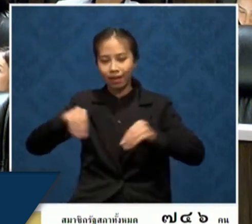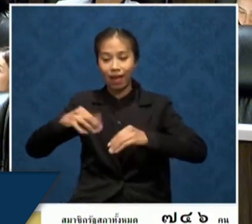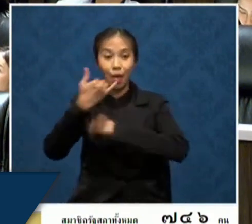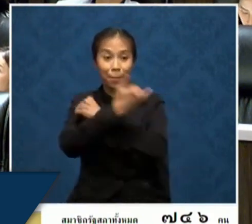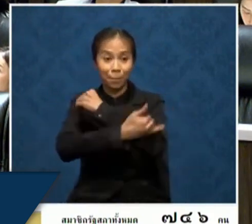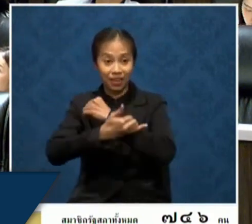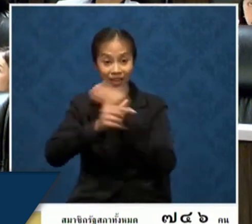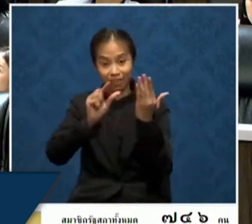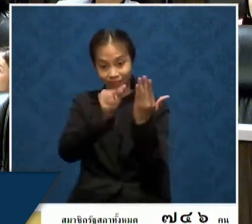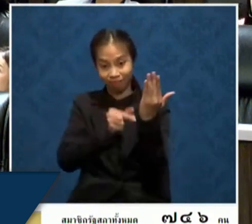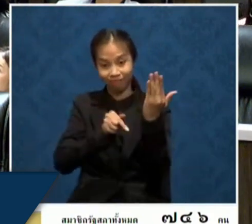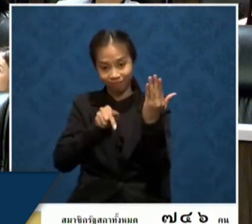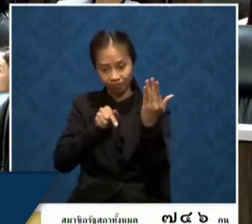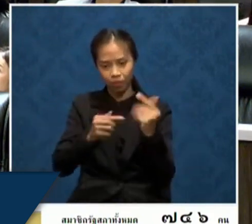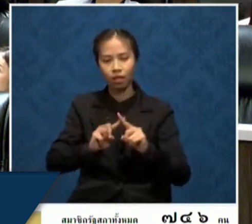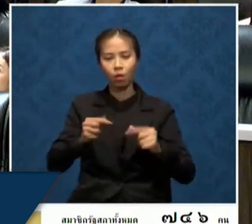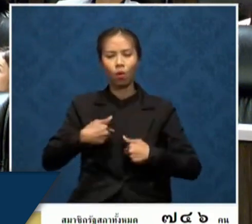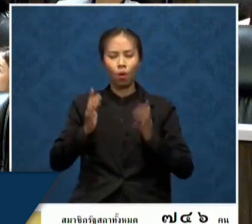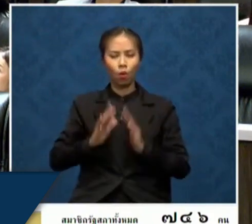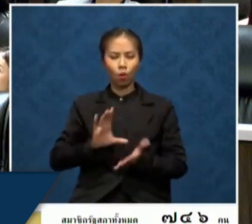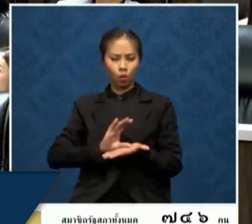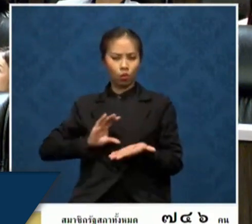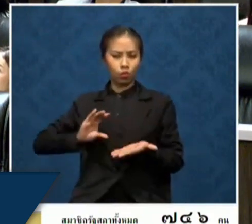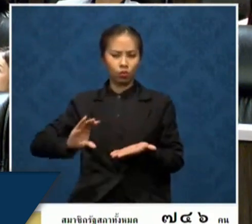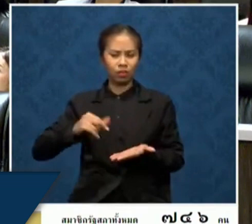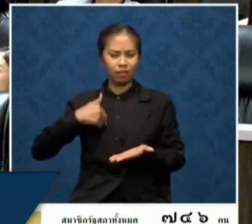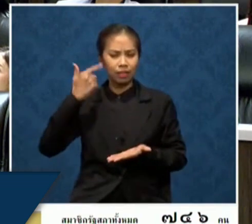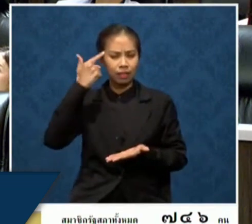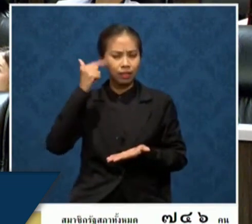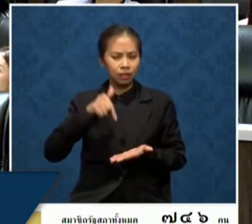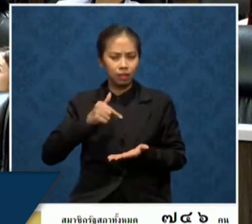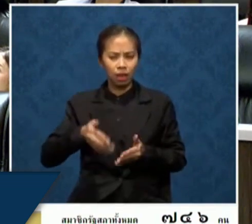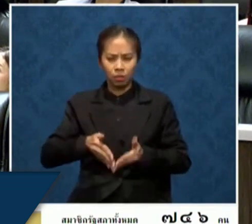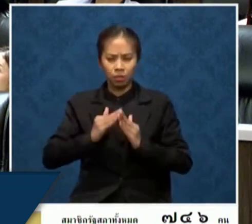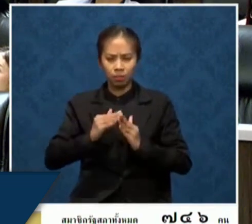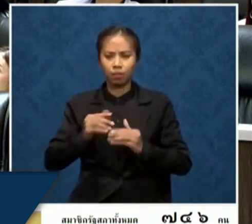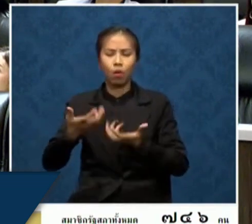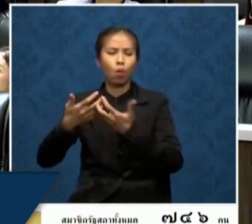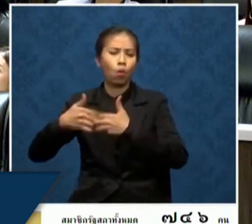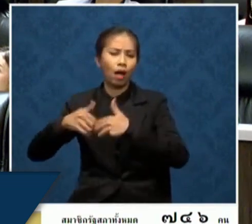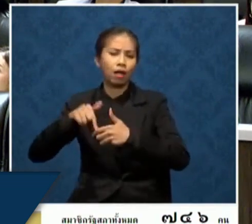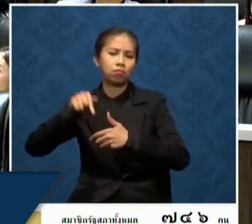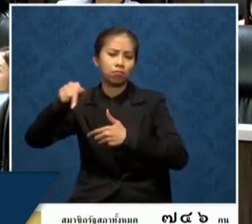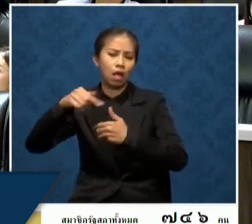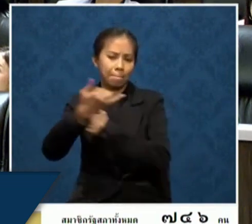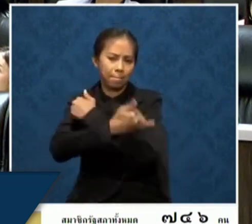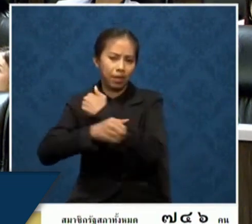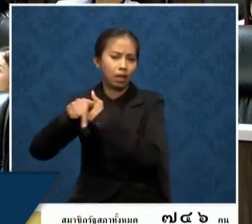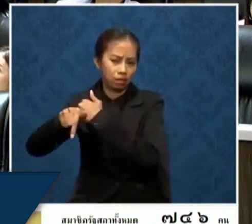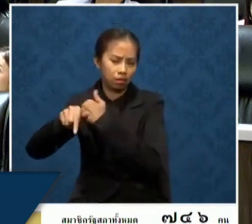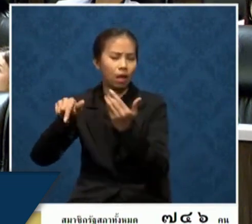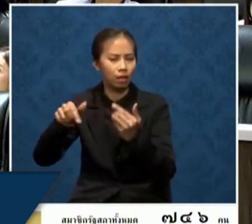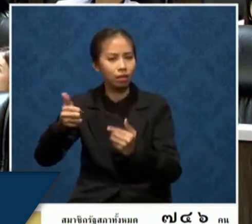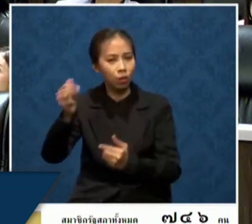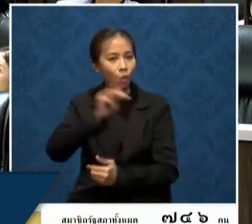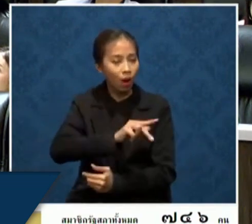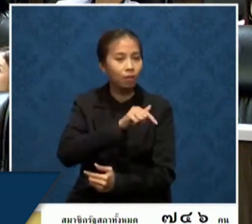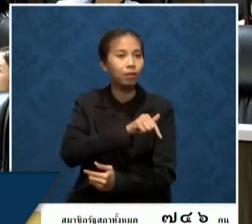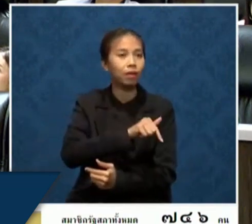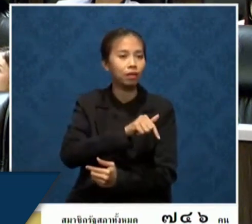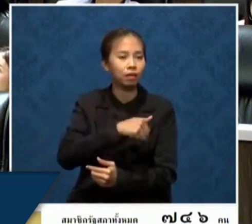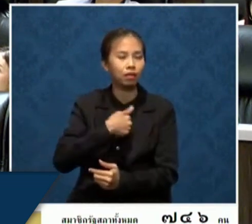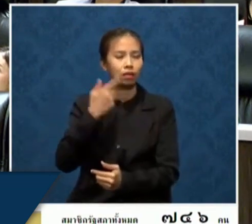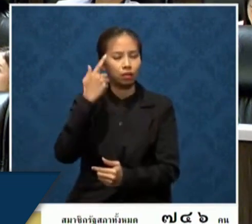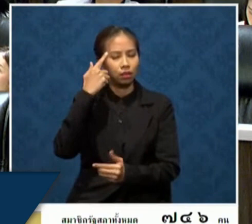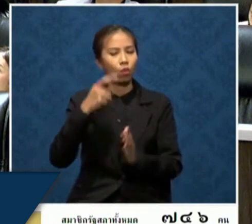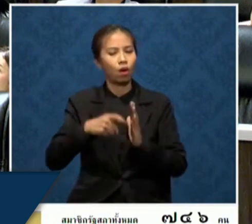แต่เอาเข้าจริงนักลงทุนบอกงั้นเขาไปตั้งที่ประเทศเพื่อนบ้านเลยไม่ดีกว่าหรือซึ่งก็ฟังดูสมเหตุสม